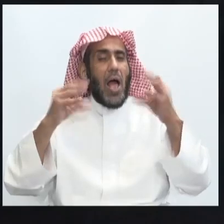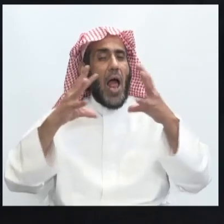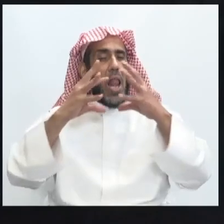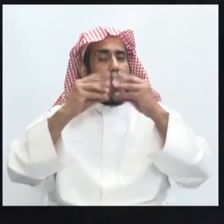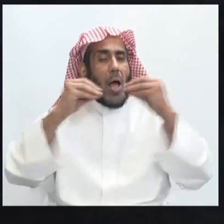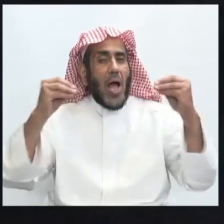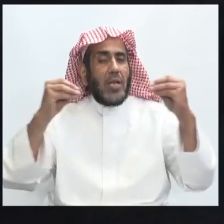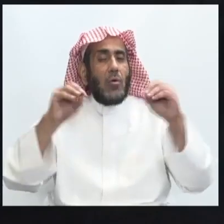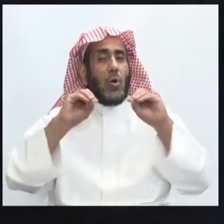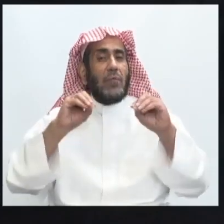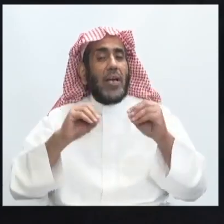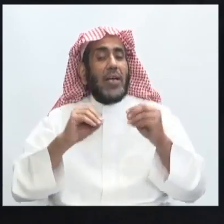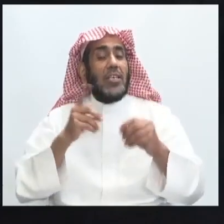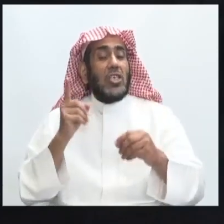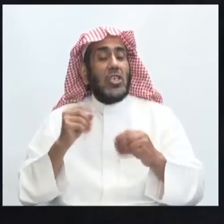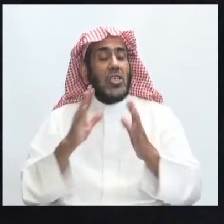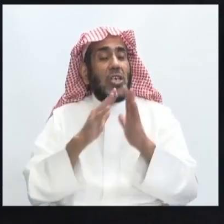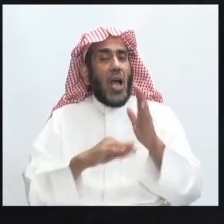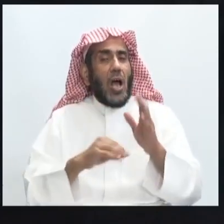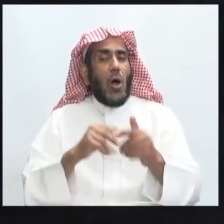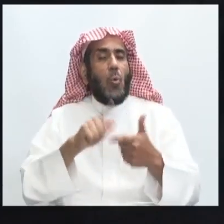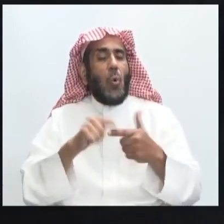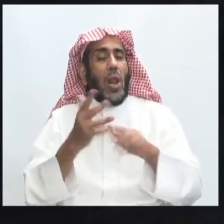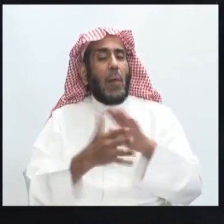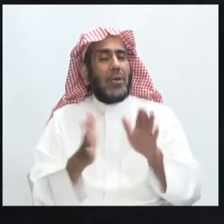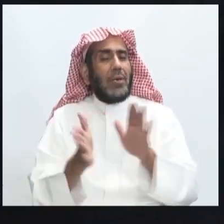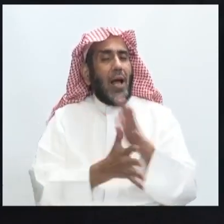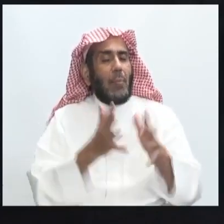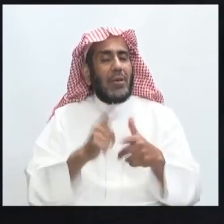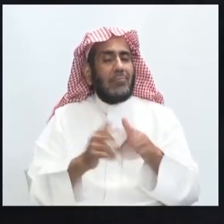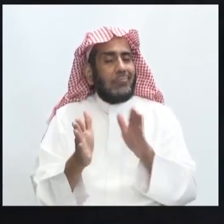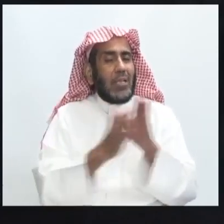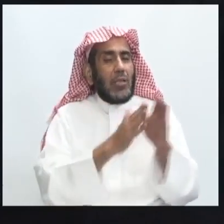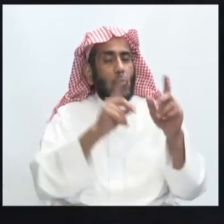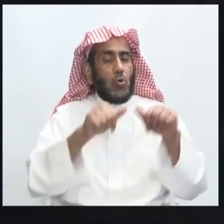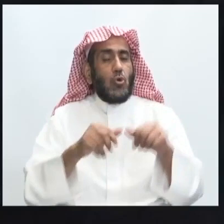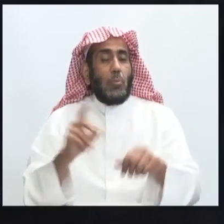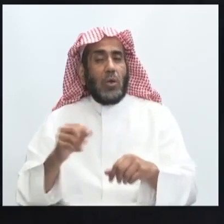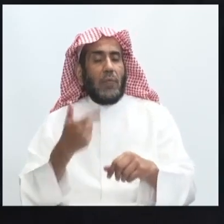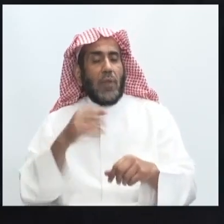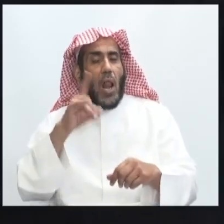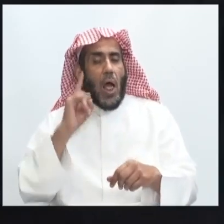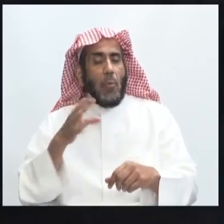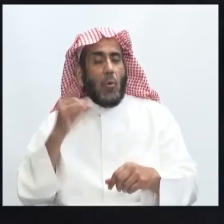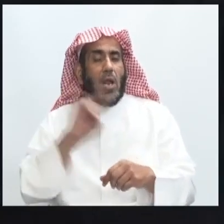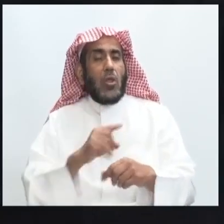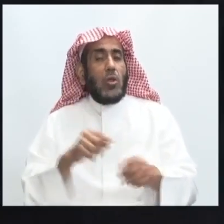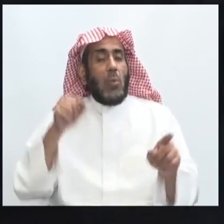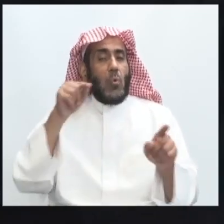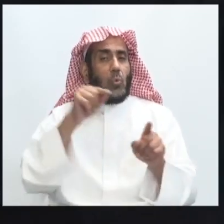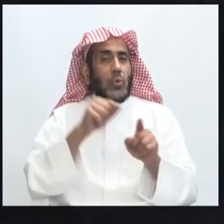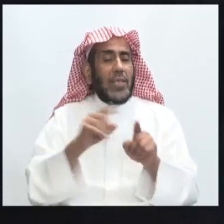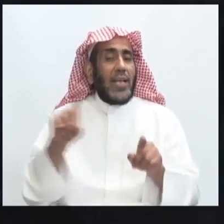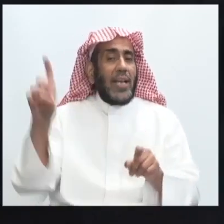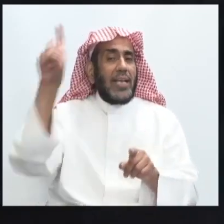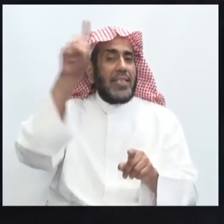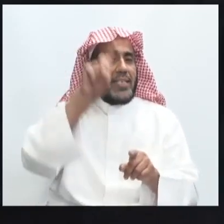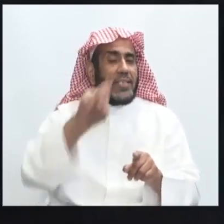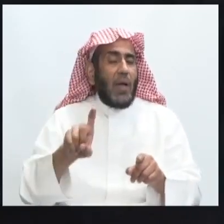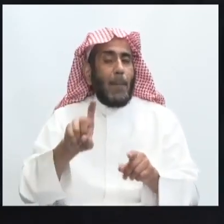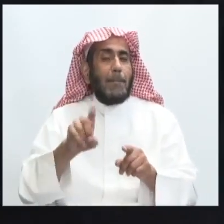وعرفنا ايضا انشاء والخبر انتهينا من الخبر ودخلنا الى الانشاء وعرفنا الامر والنهي ثم وصلنا الى الاستفهام وصلنا الى